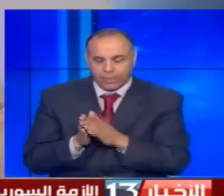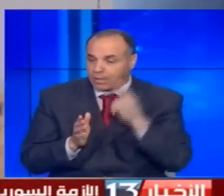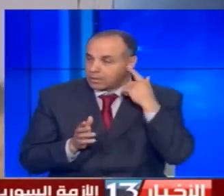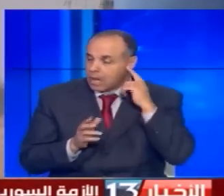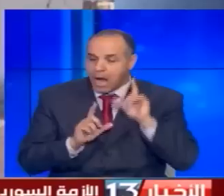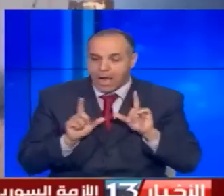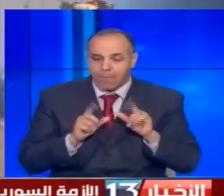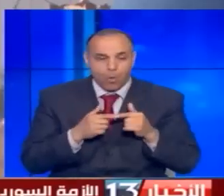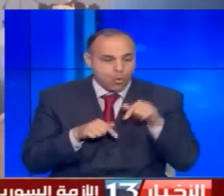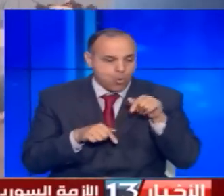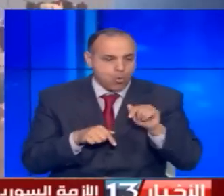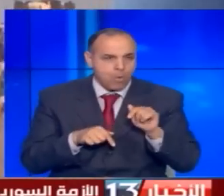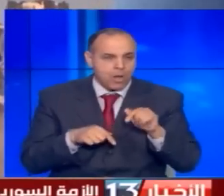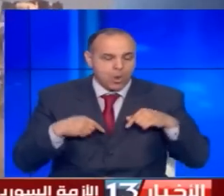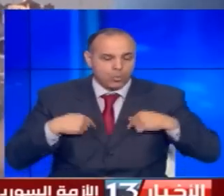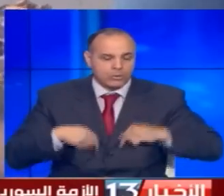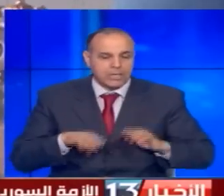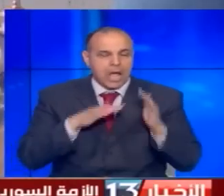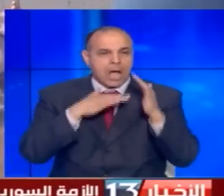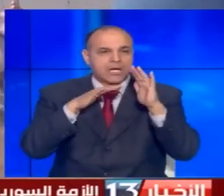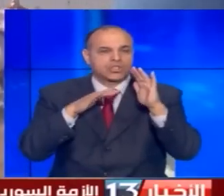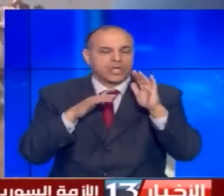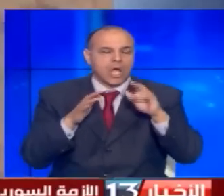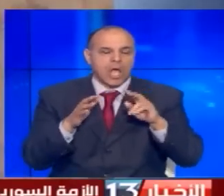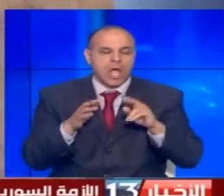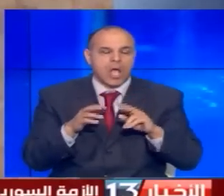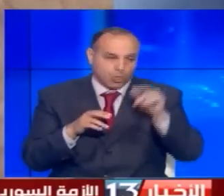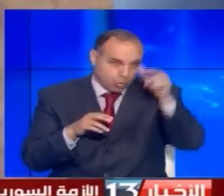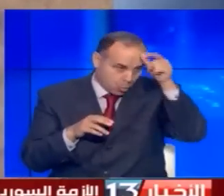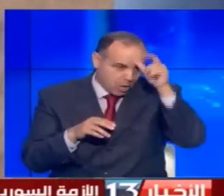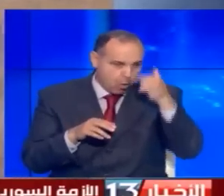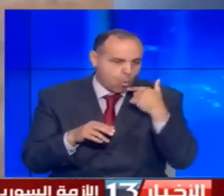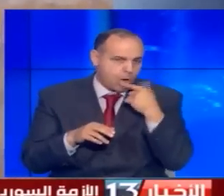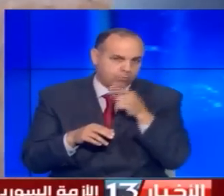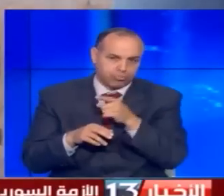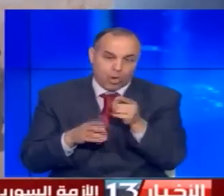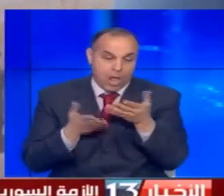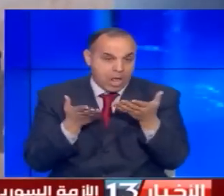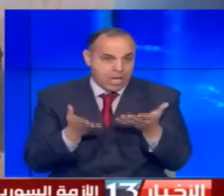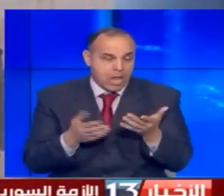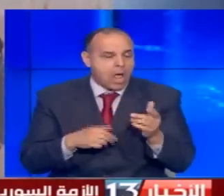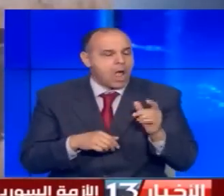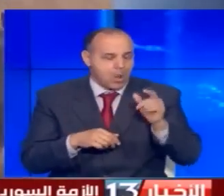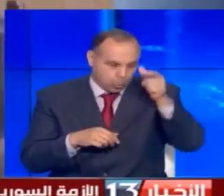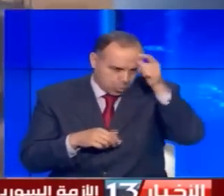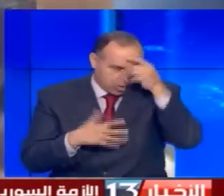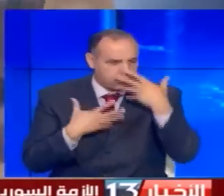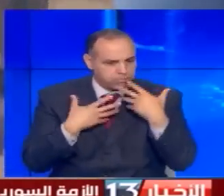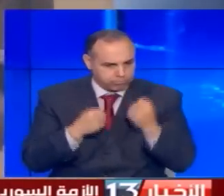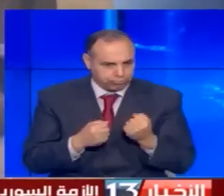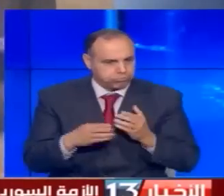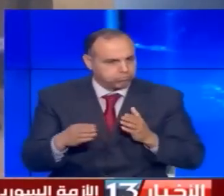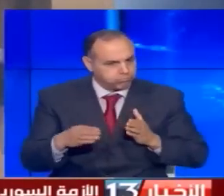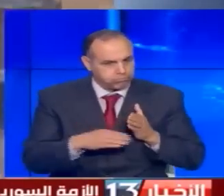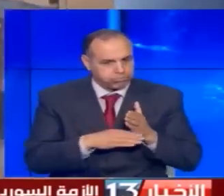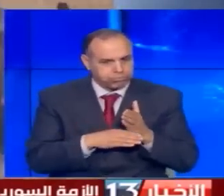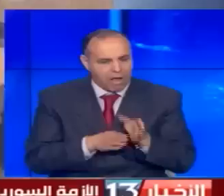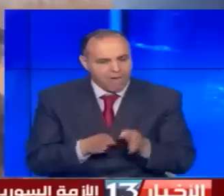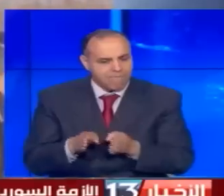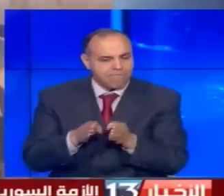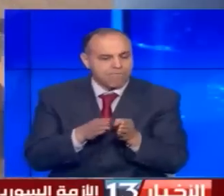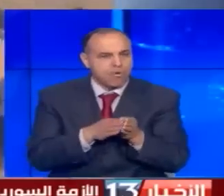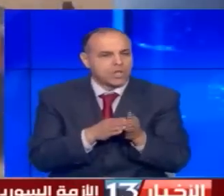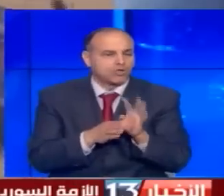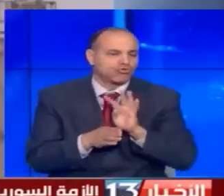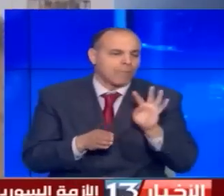أعلامية نقلت اليوم عن وزير الخارجية التركي مولود جاوش أغلو قوله إن أنقرة عازمة على العبور إلى شرق نهر الفرات